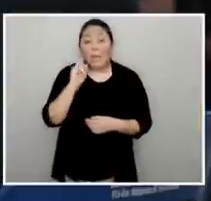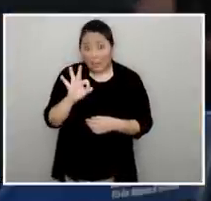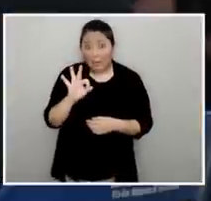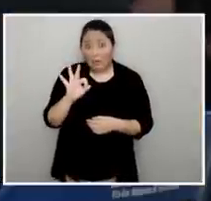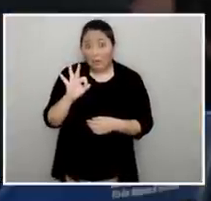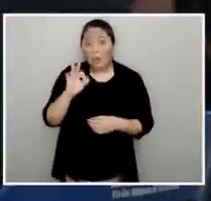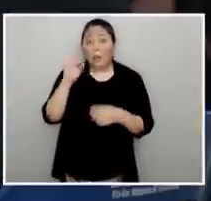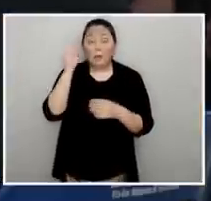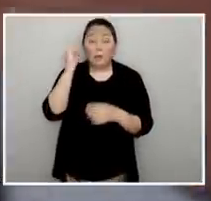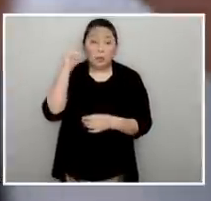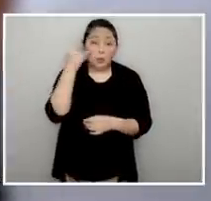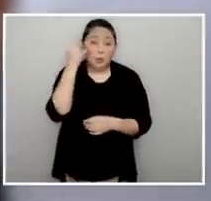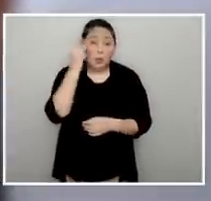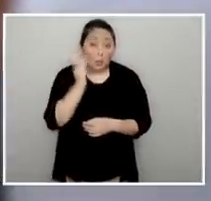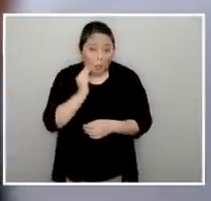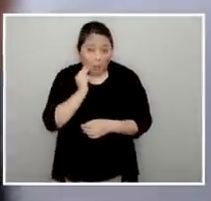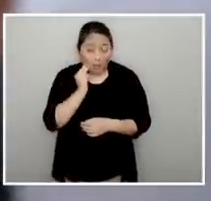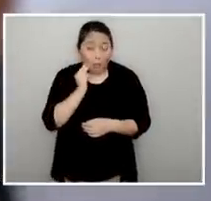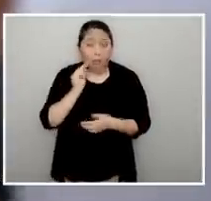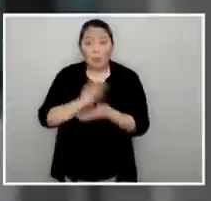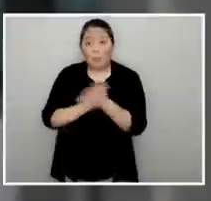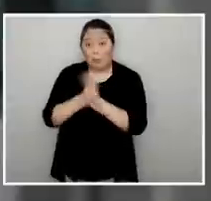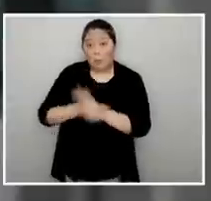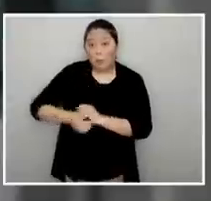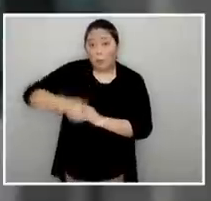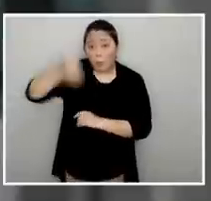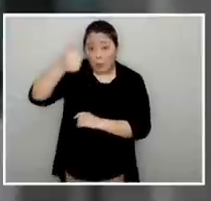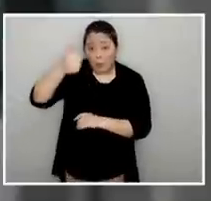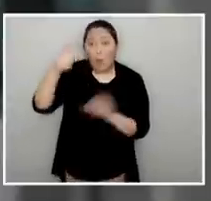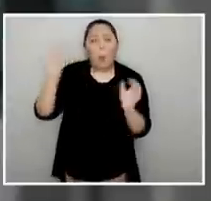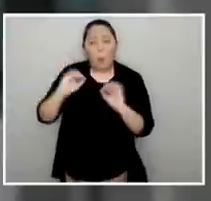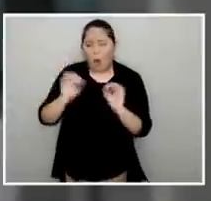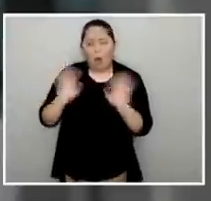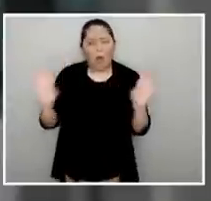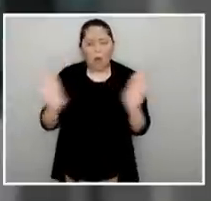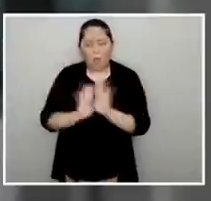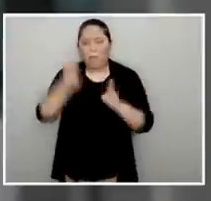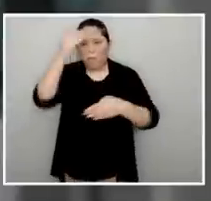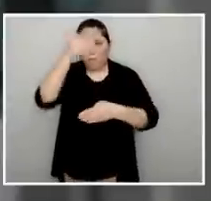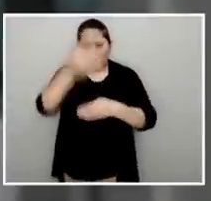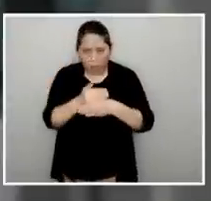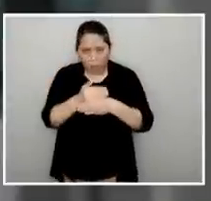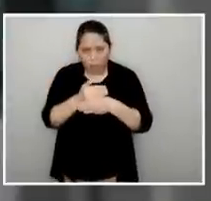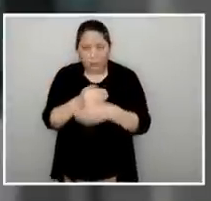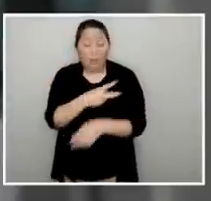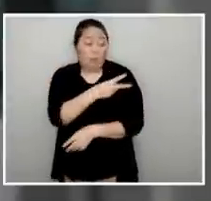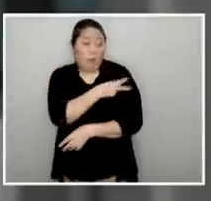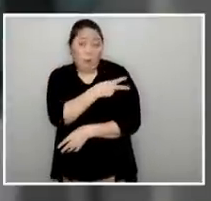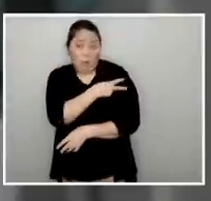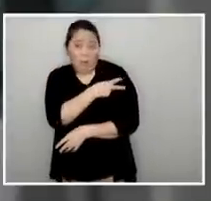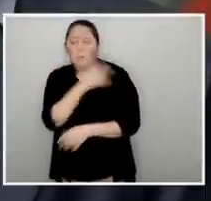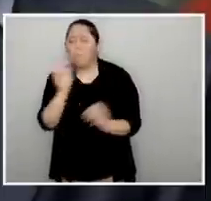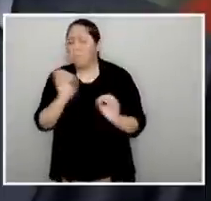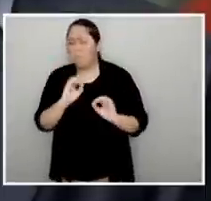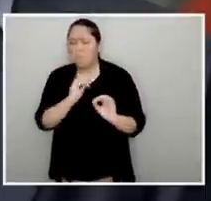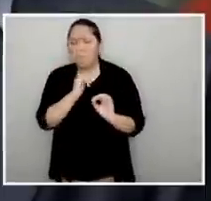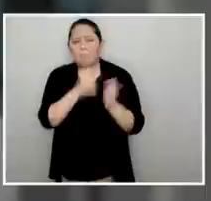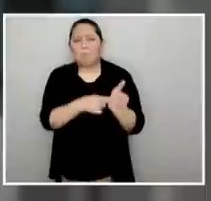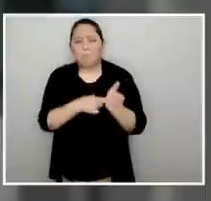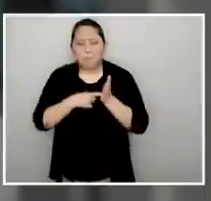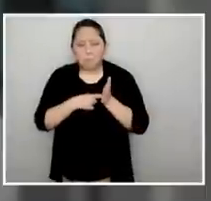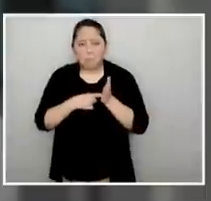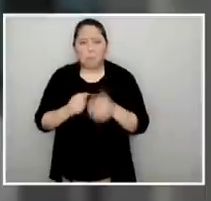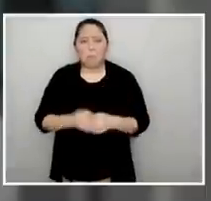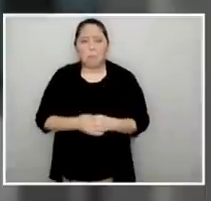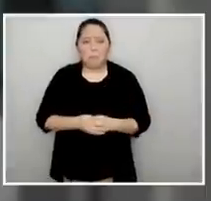sapilitang pagpapabakuna. You will not encourage them. But personally, have you been vaccinated against COVID?